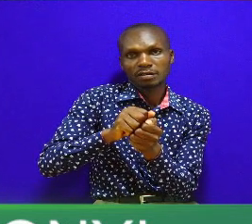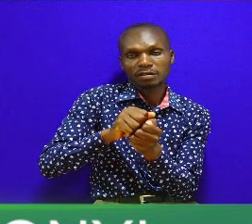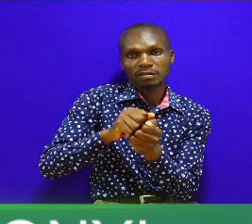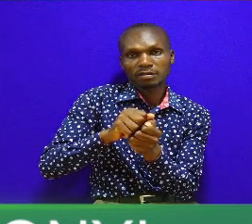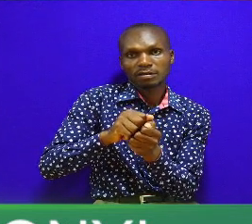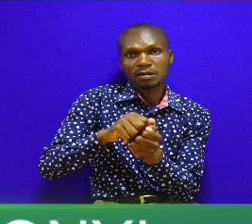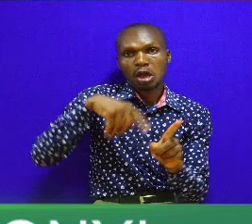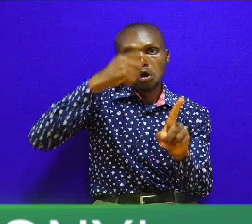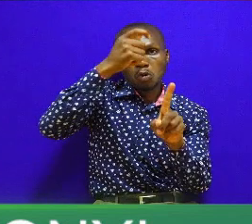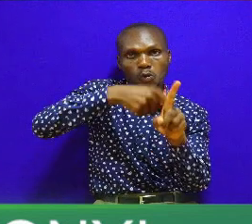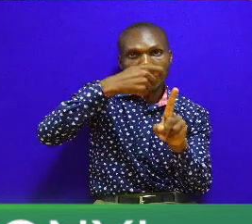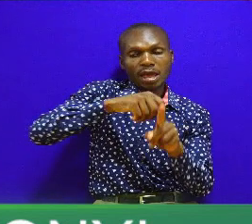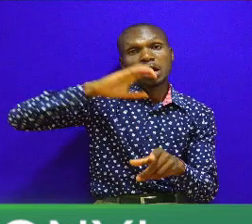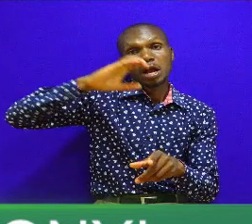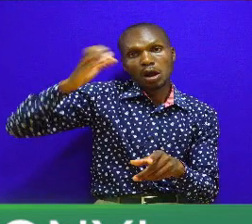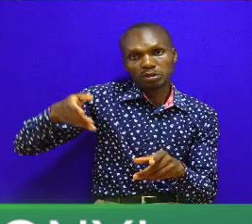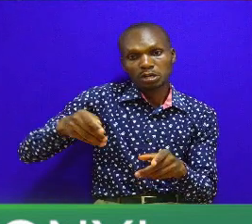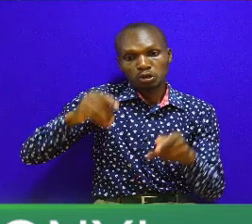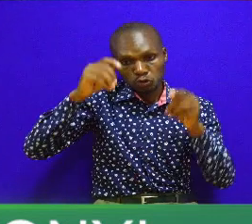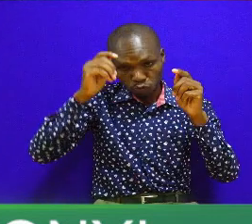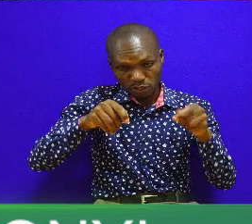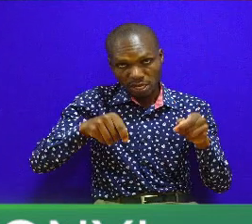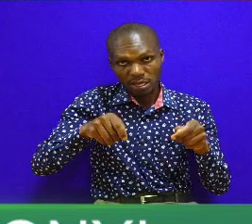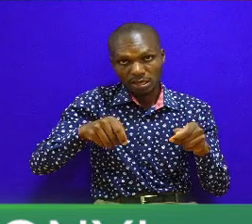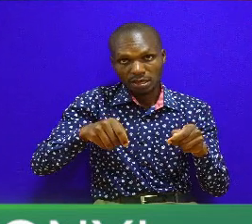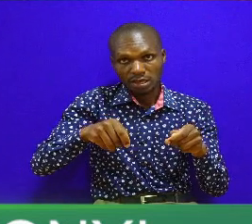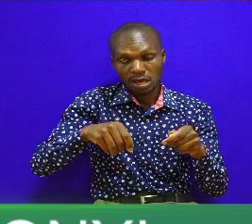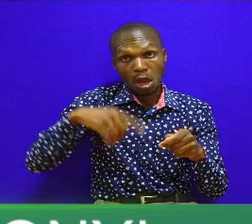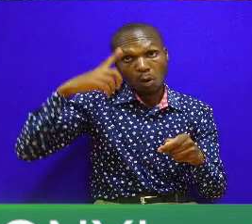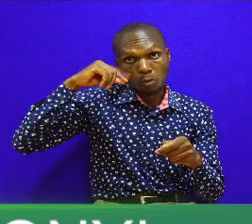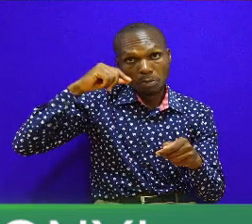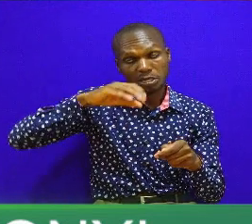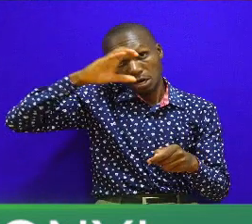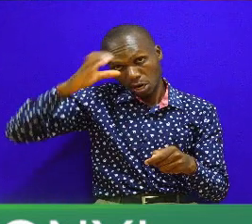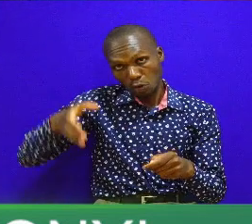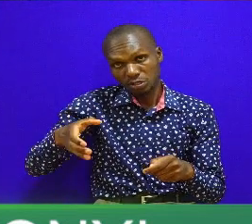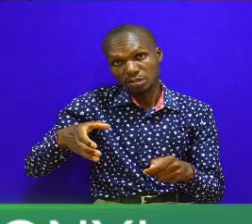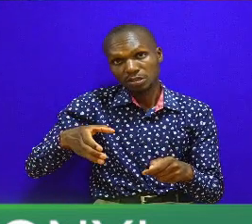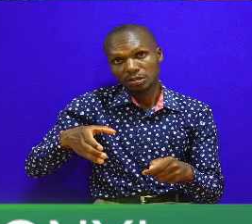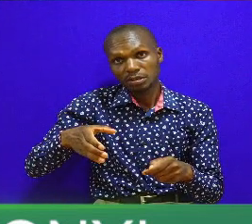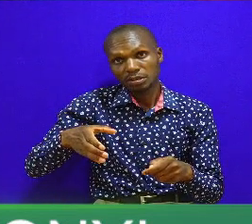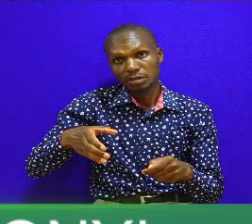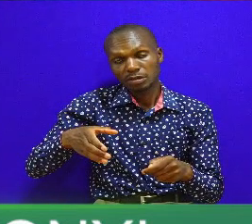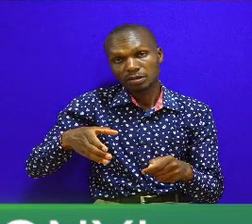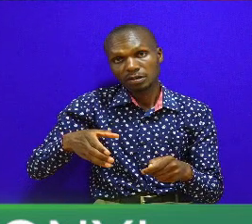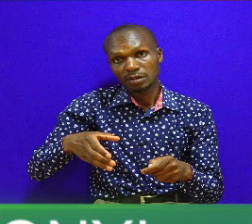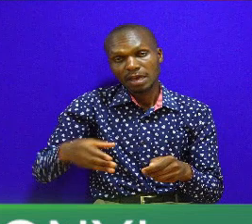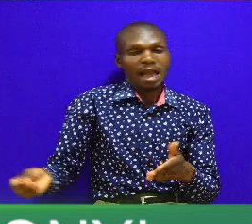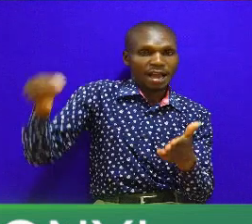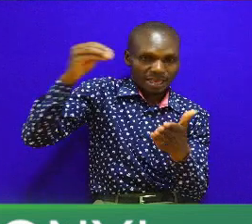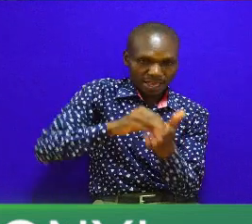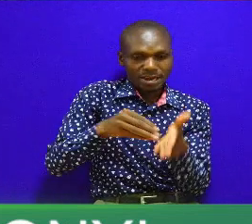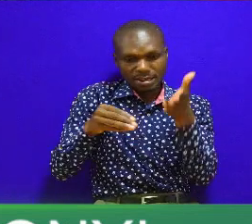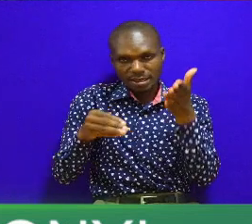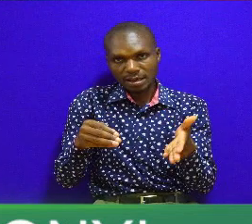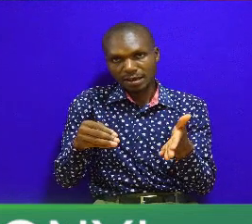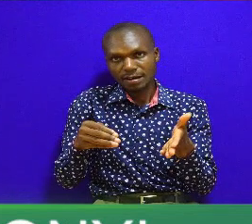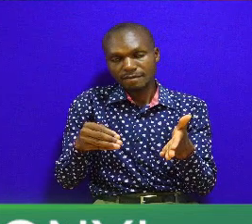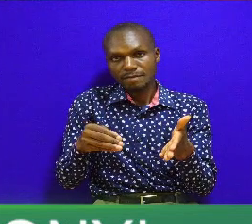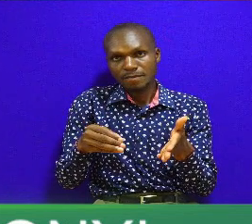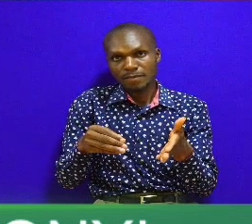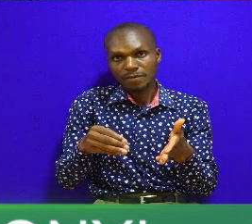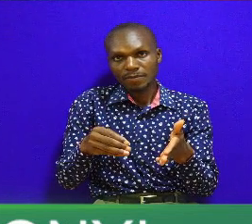Kwale County. Leo tuko hapa Mombasa County. Bado tutarudi kwenda huko